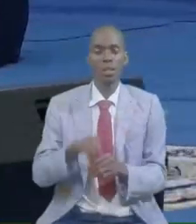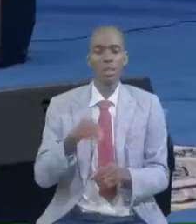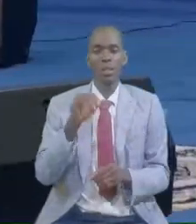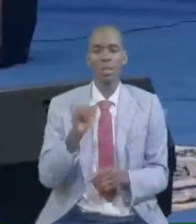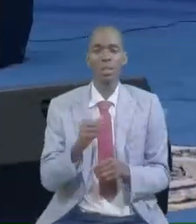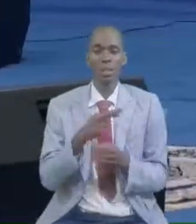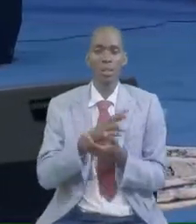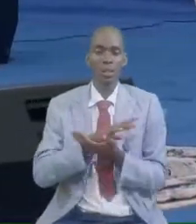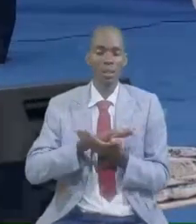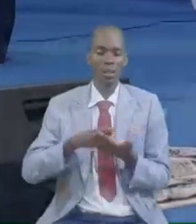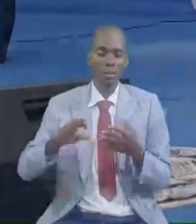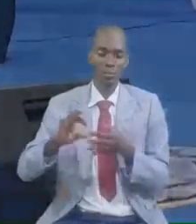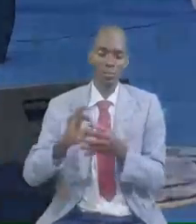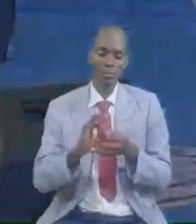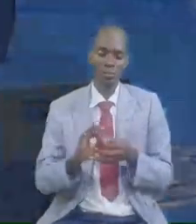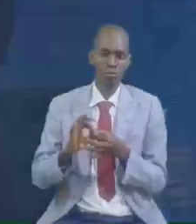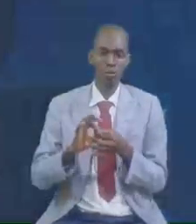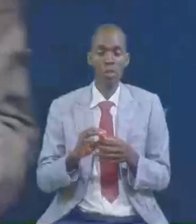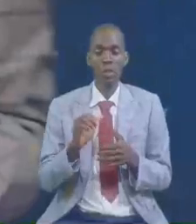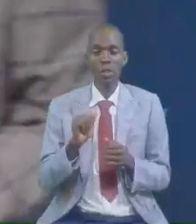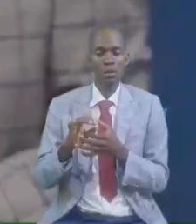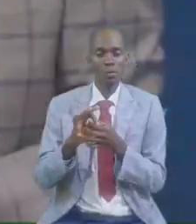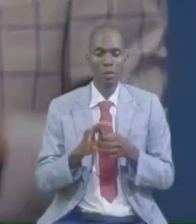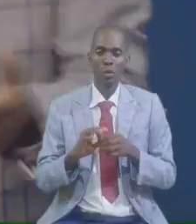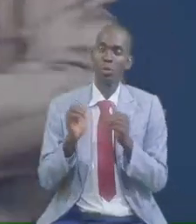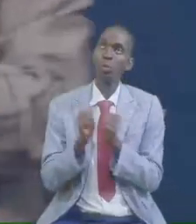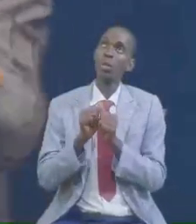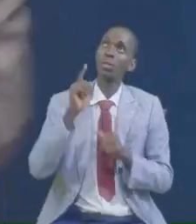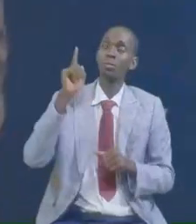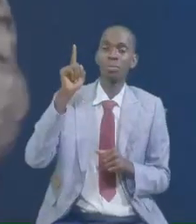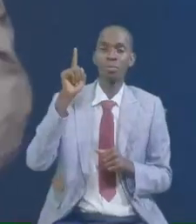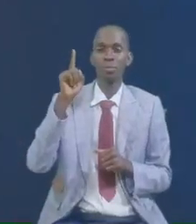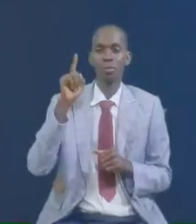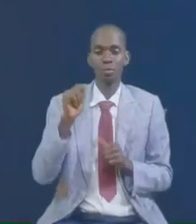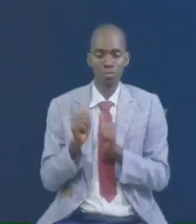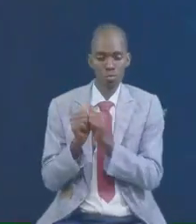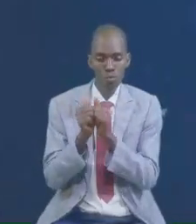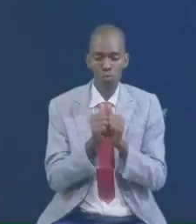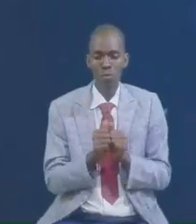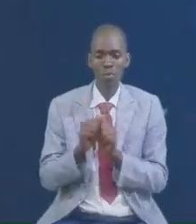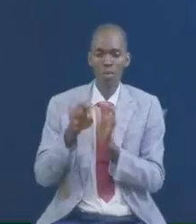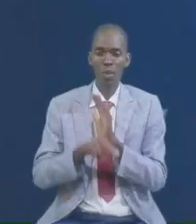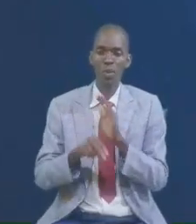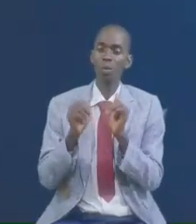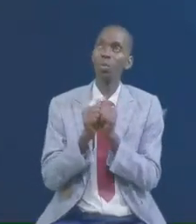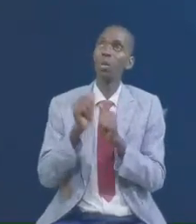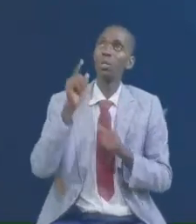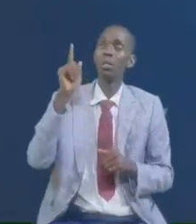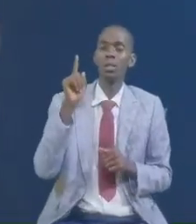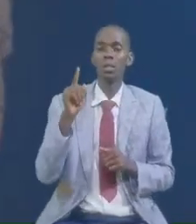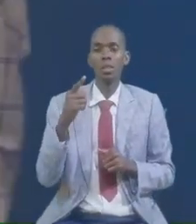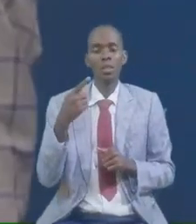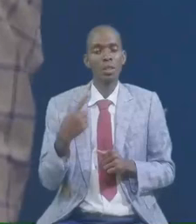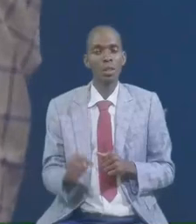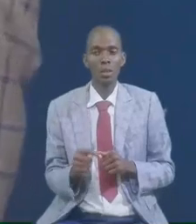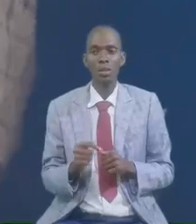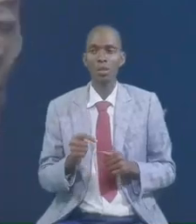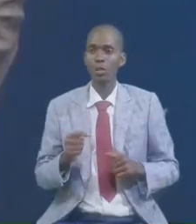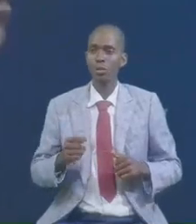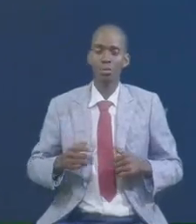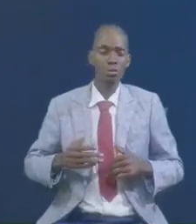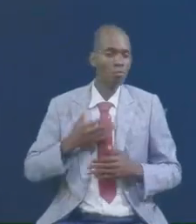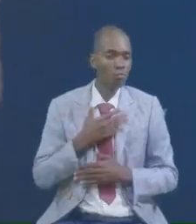une sainte communion. La communion avec lui, la vie d'ensemble avec lui, pour